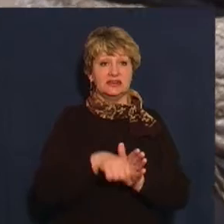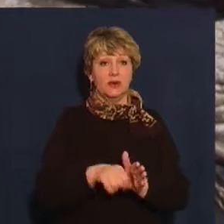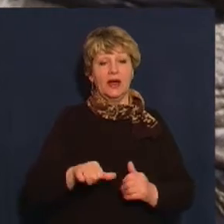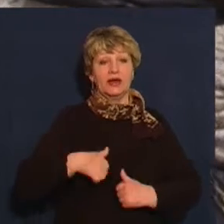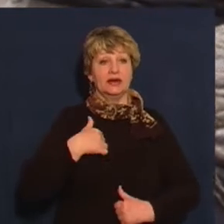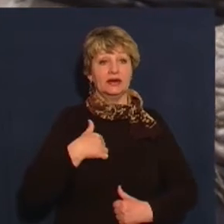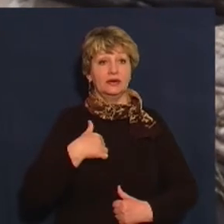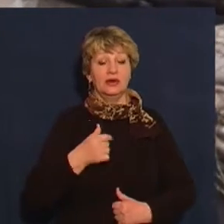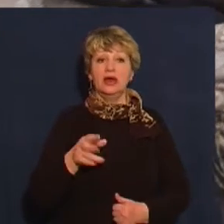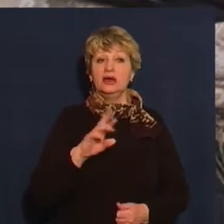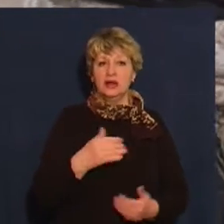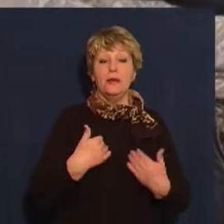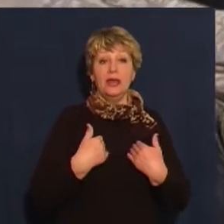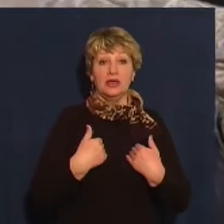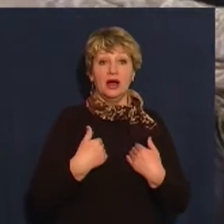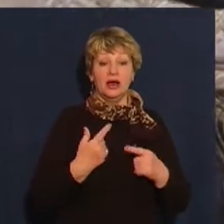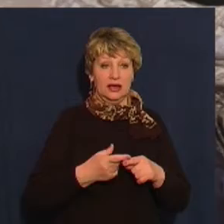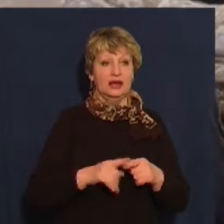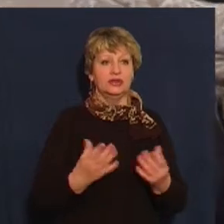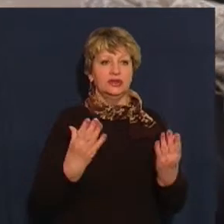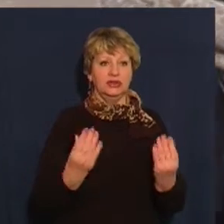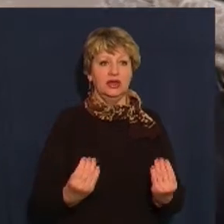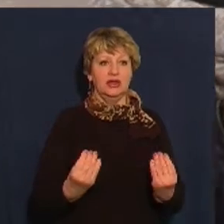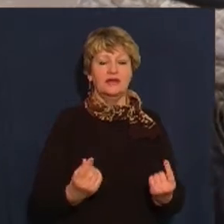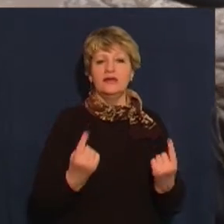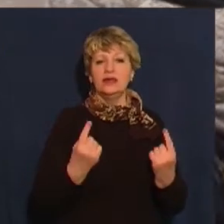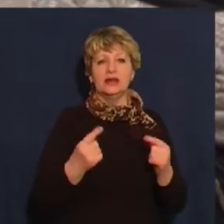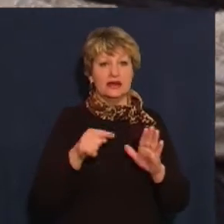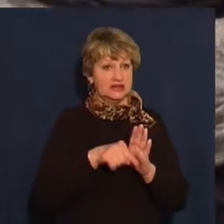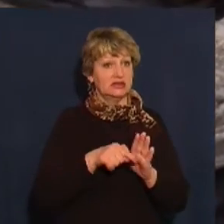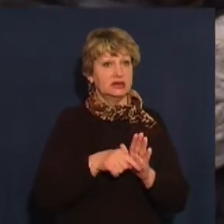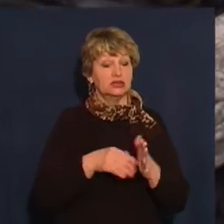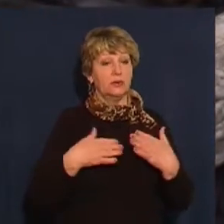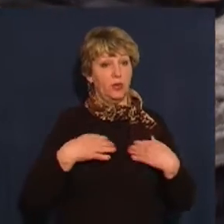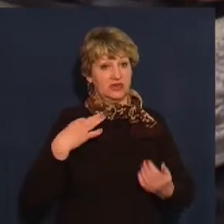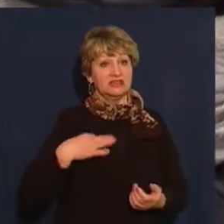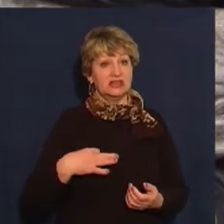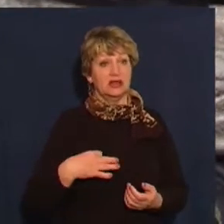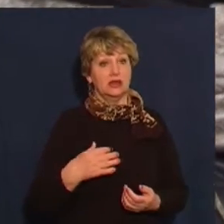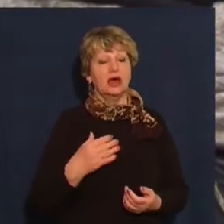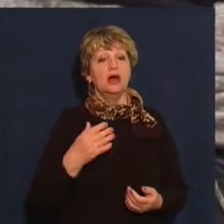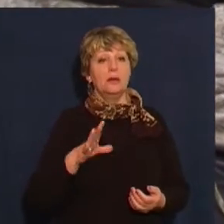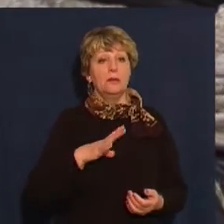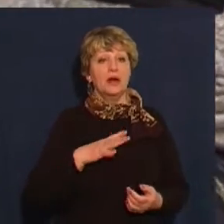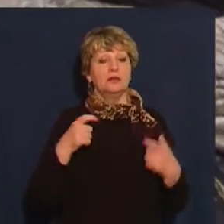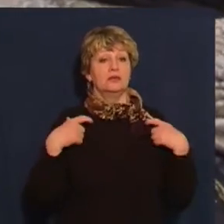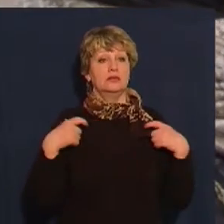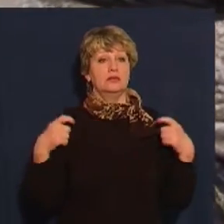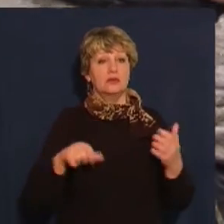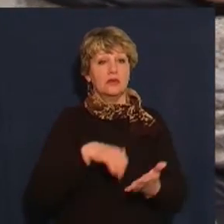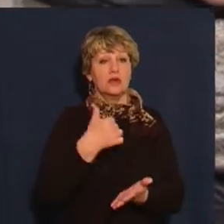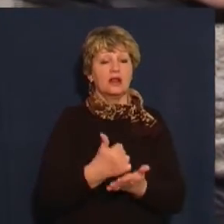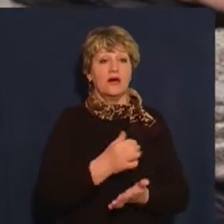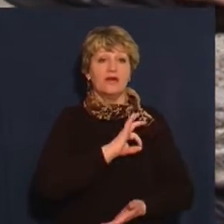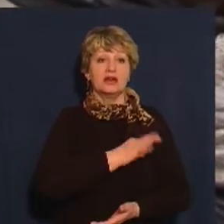героя. Для мене цей день має дуже велике значення, тому що мій син, можливо, ви чули, був полковником головного розвідувачого